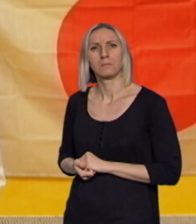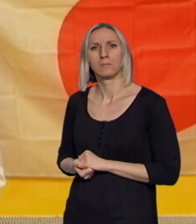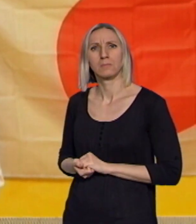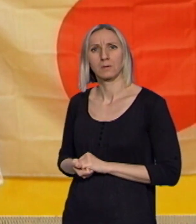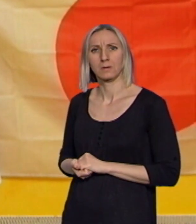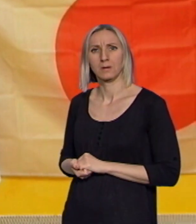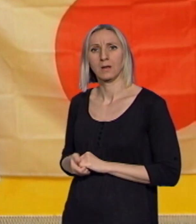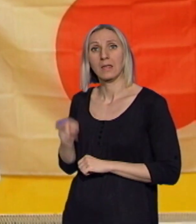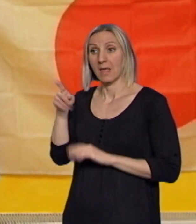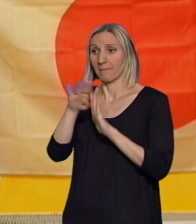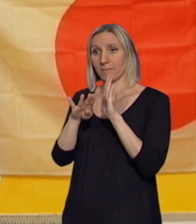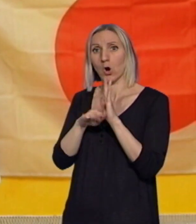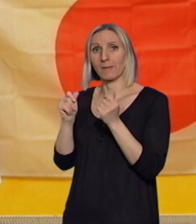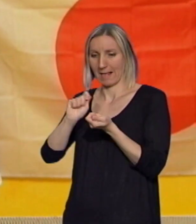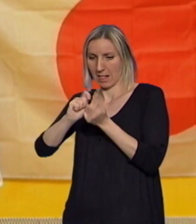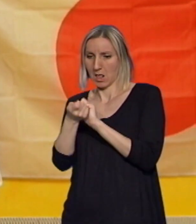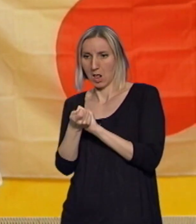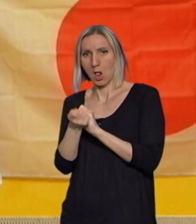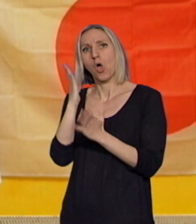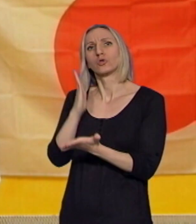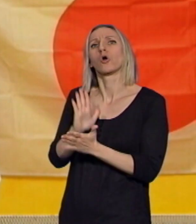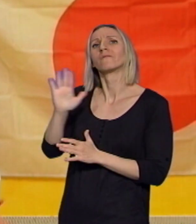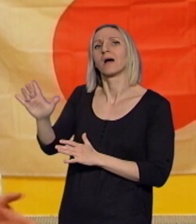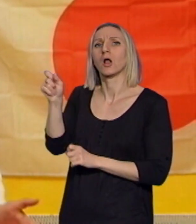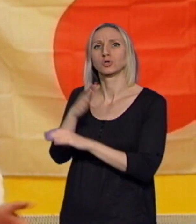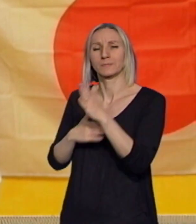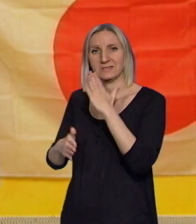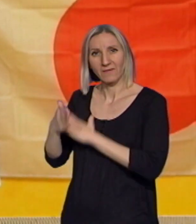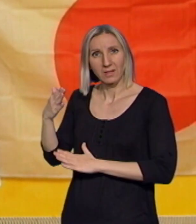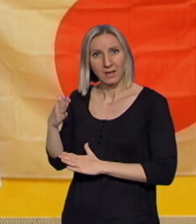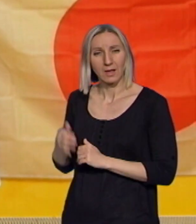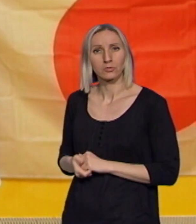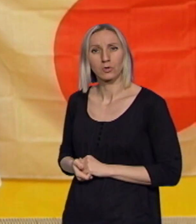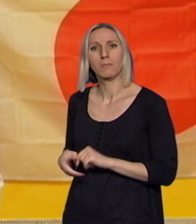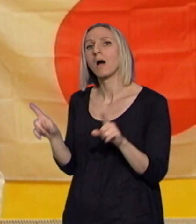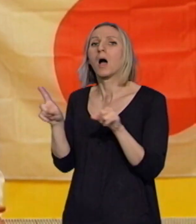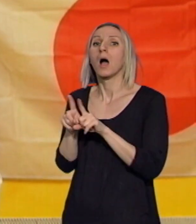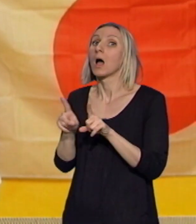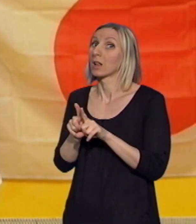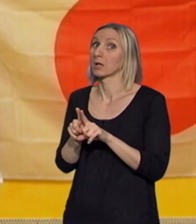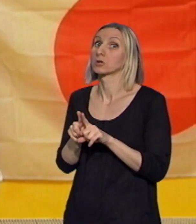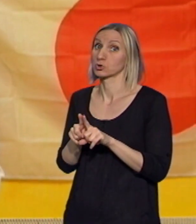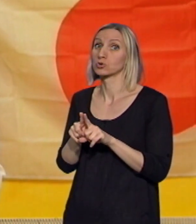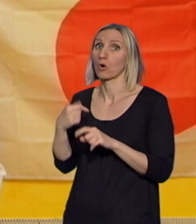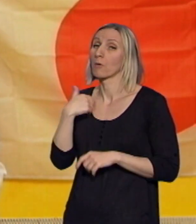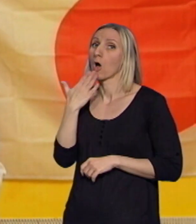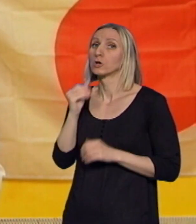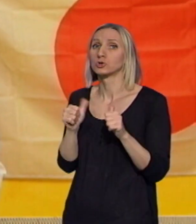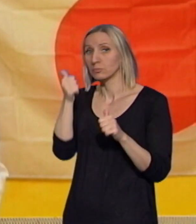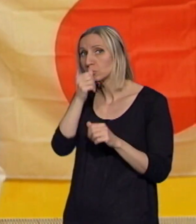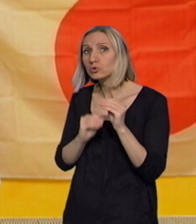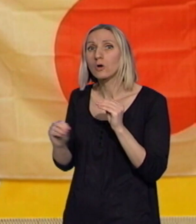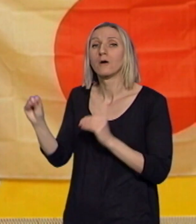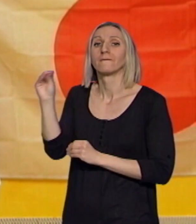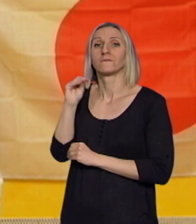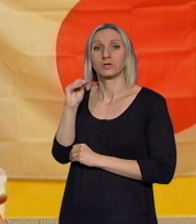čak specijalizovan za osobe sa invaliditetom, ali sa druge strane gledamo da što više ih